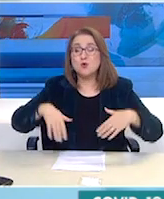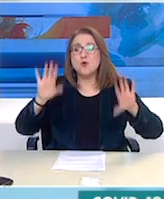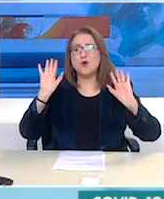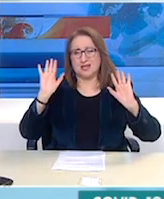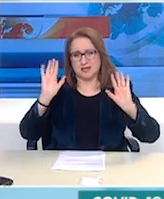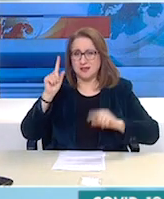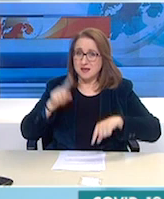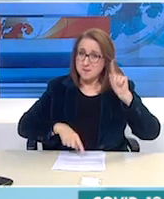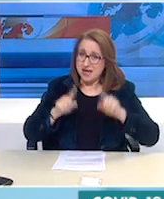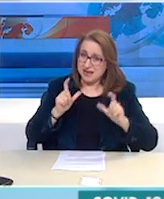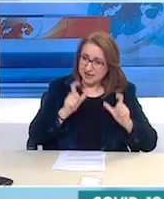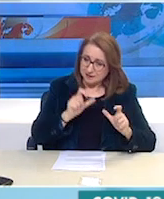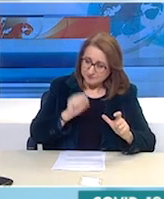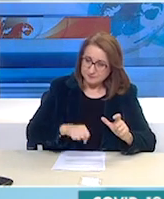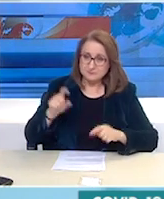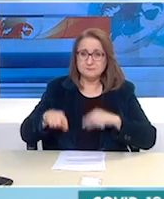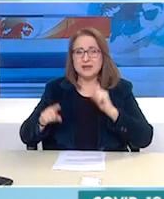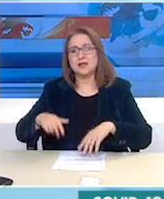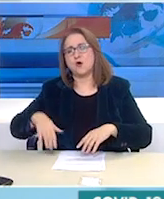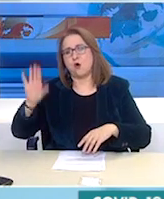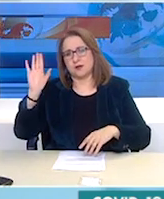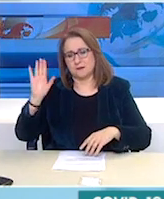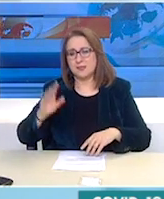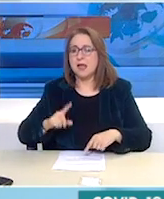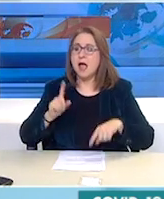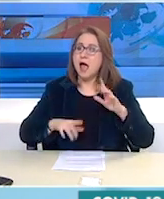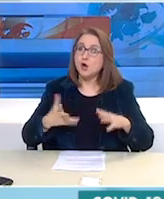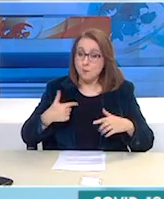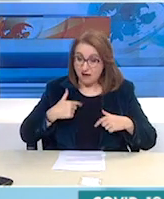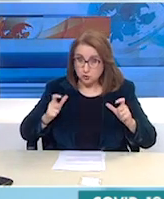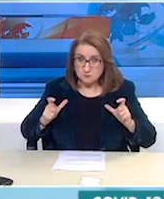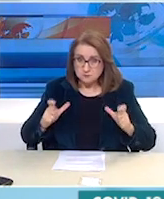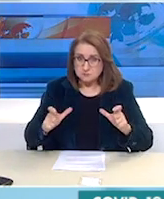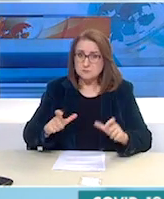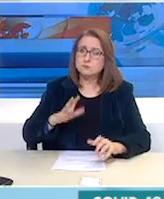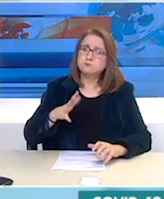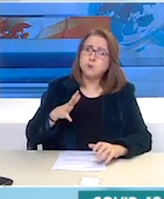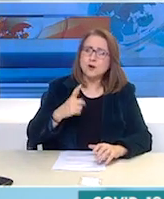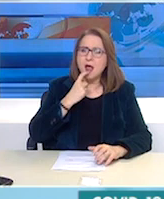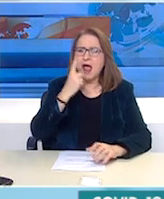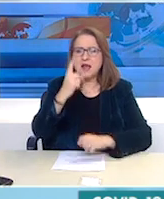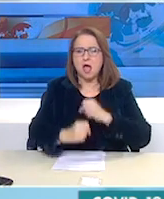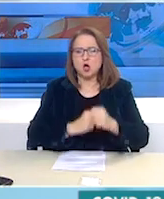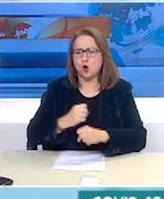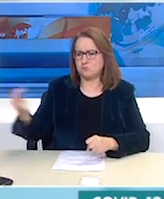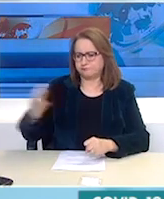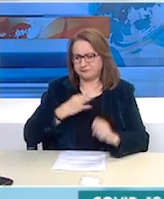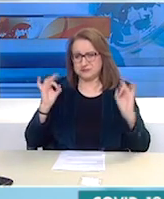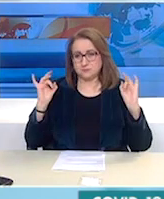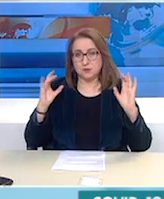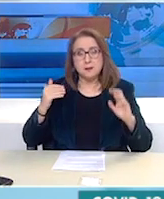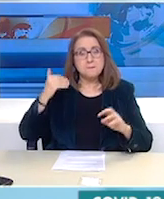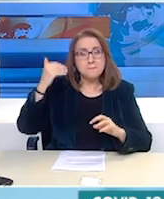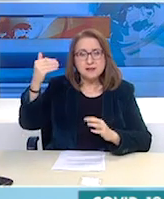τα μέχρι τώρα δεδομένα που έχουμε από άλλους κορονοϊούς, θα κρατήσει τουλάχιστον ένα έτος με πιθανή μείωση μετά. Εάν είναι αλήθεια ότι η λίμωξη